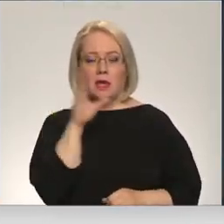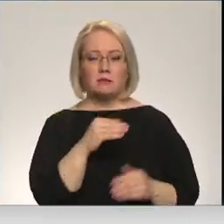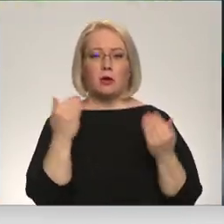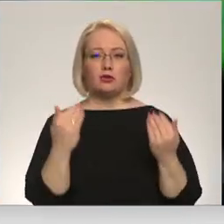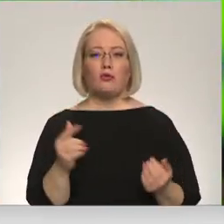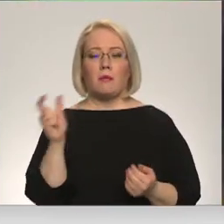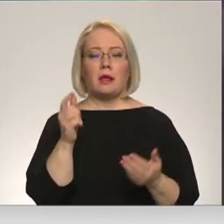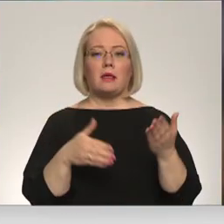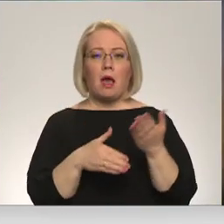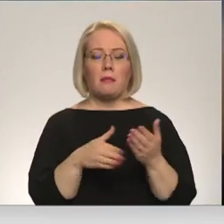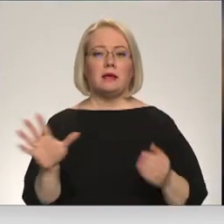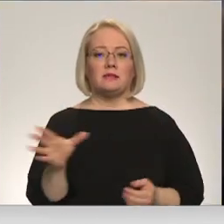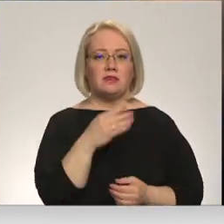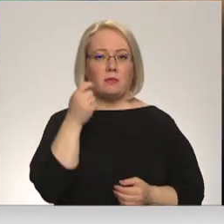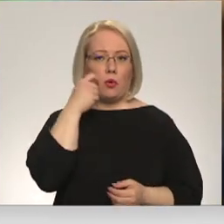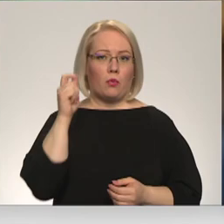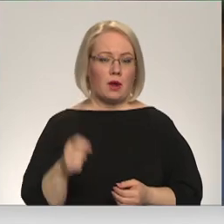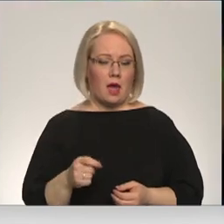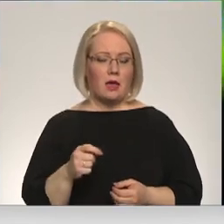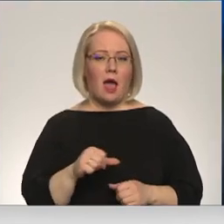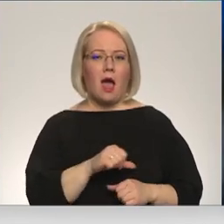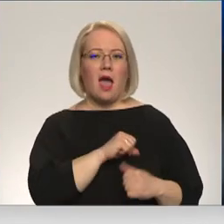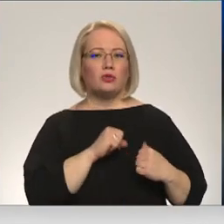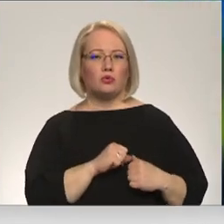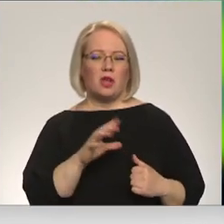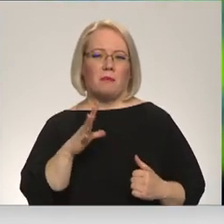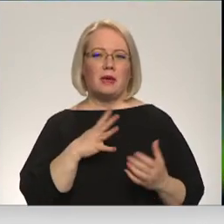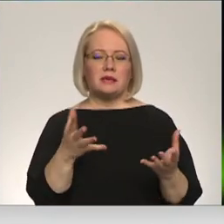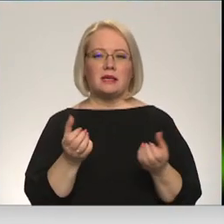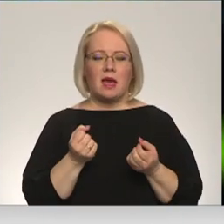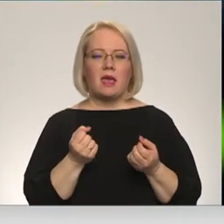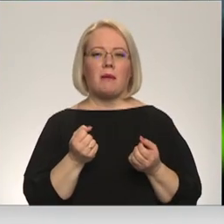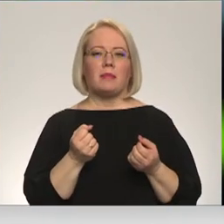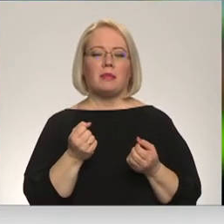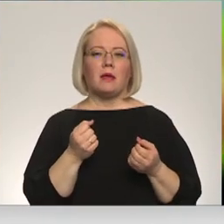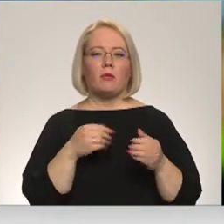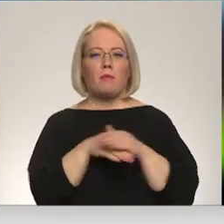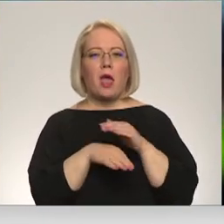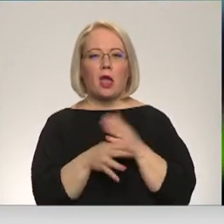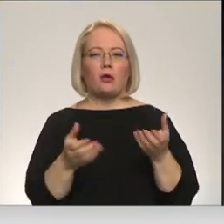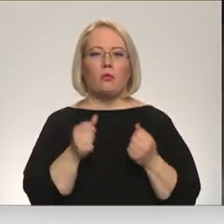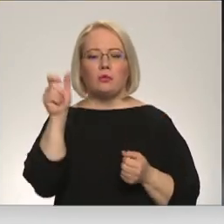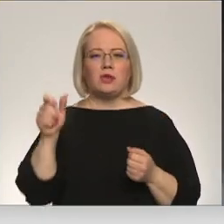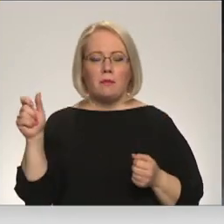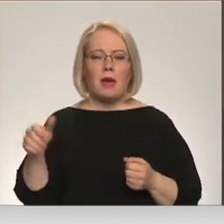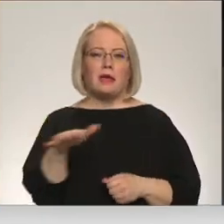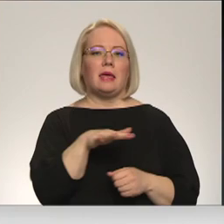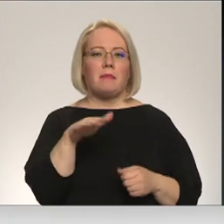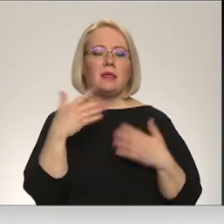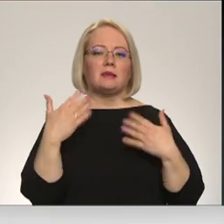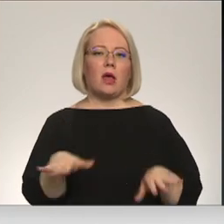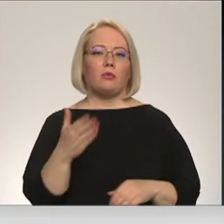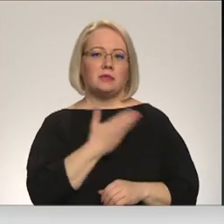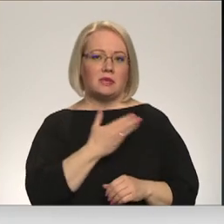šobrīd jāpalīdz Ukrainai. Aizkustinoši bijis saņemt ziņu no bēgļu uzņēmējiem Ventspilī. Ģimenes esot iekārtojušās un